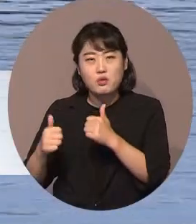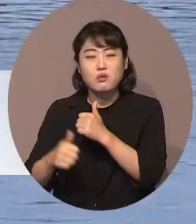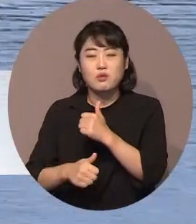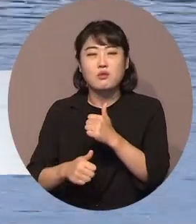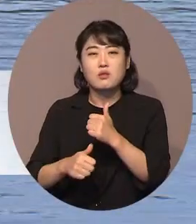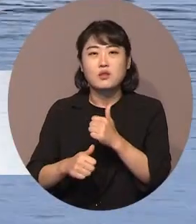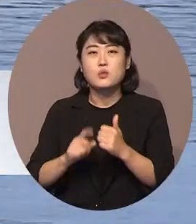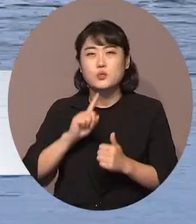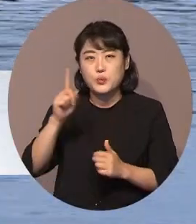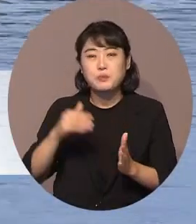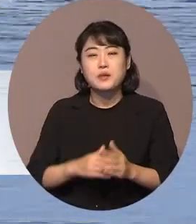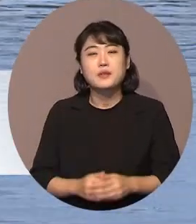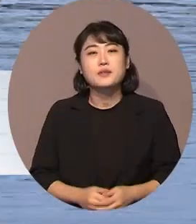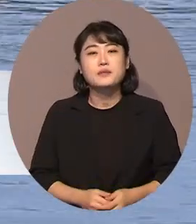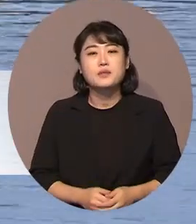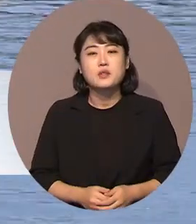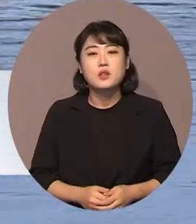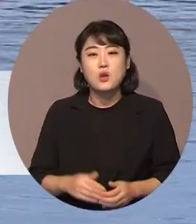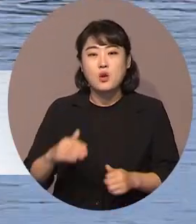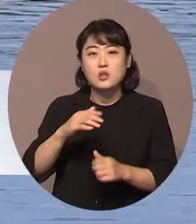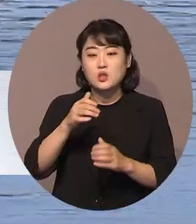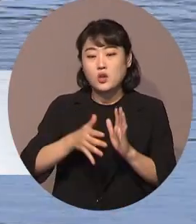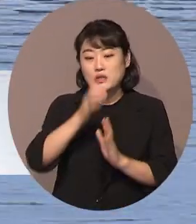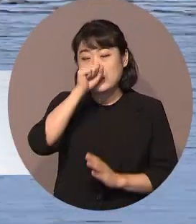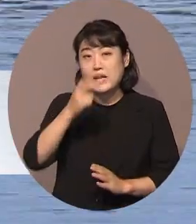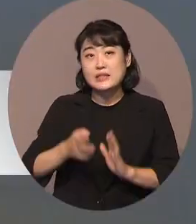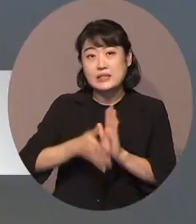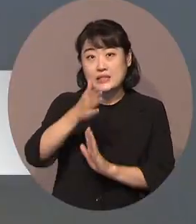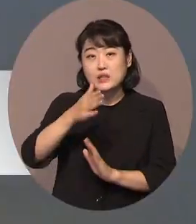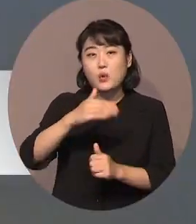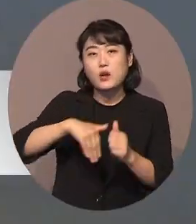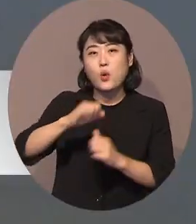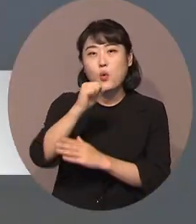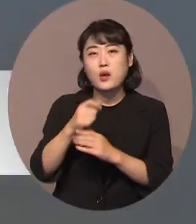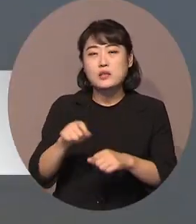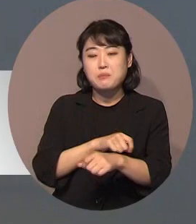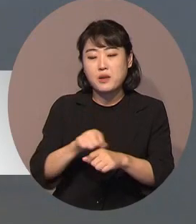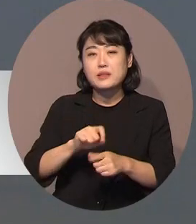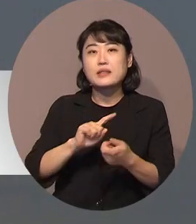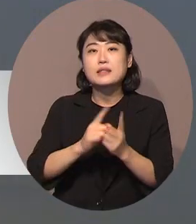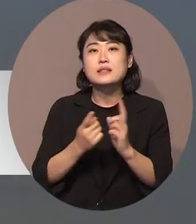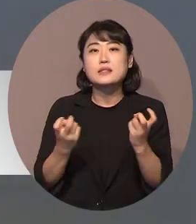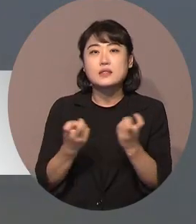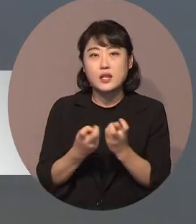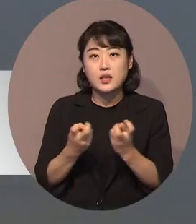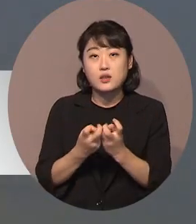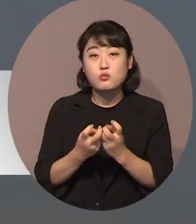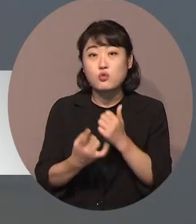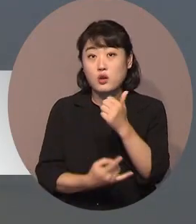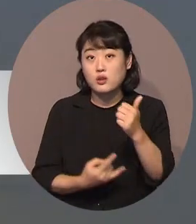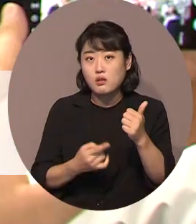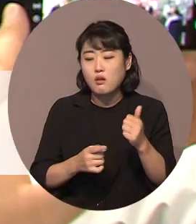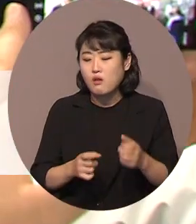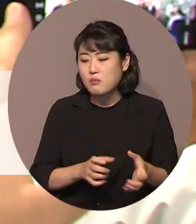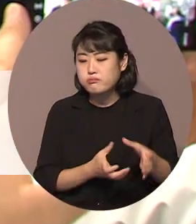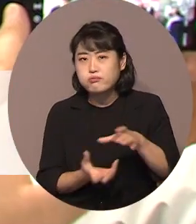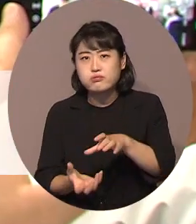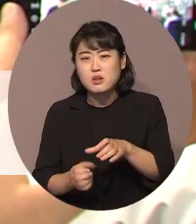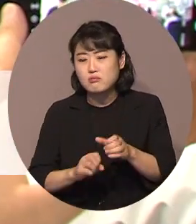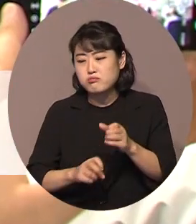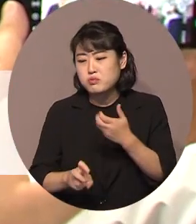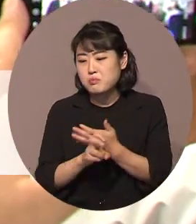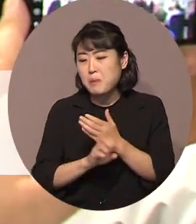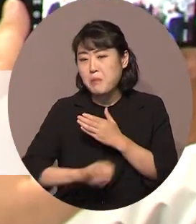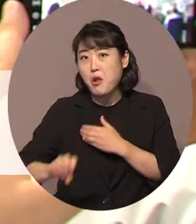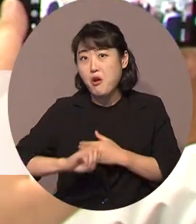있습니다 서산시 의회의 환경오염 대책 특별위원회는 지난 22일 페놀 불법 배출 관련 사실